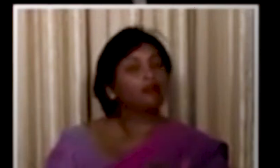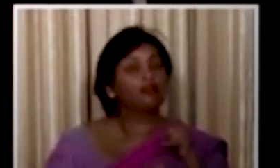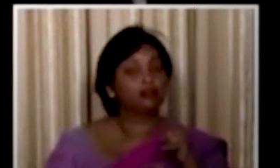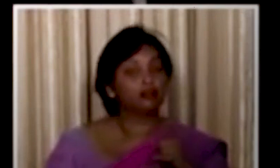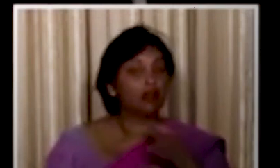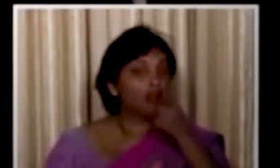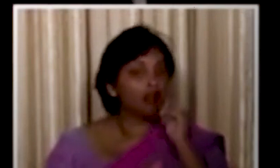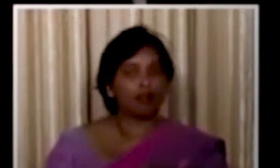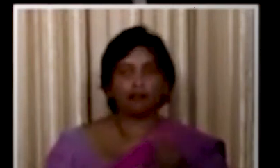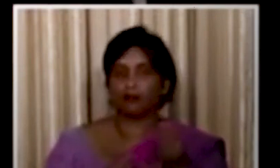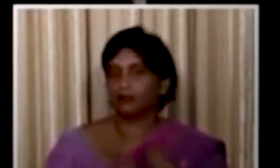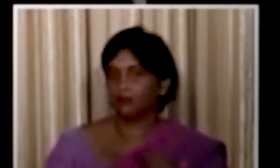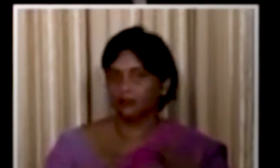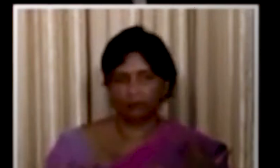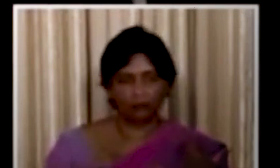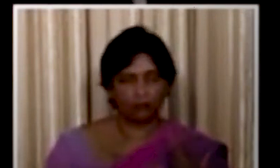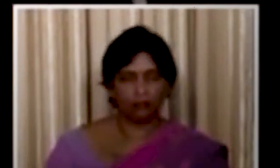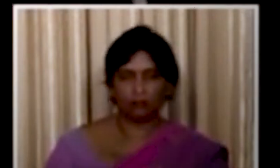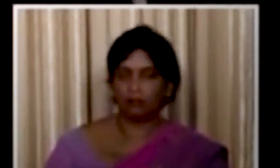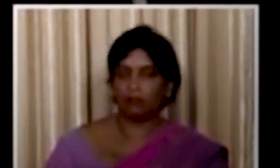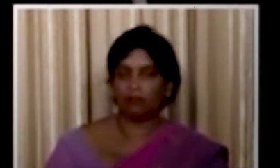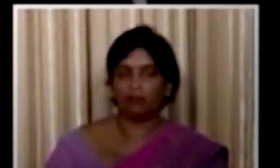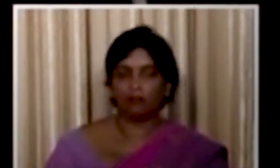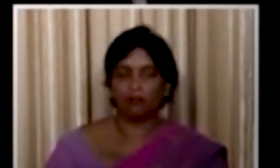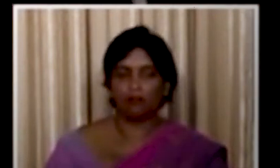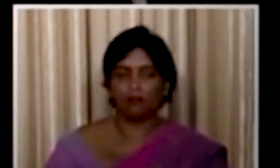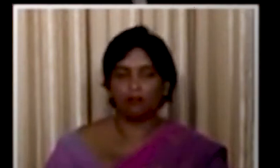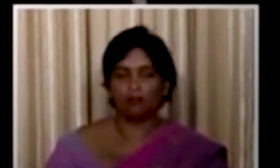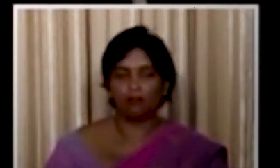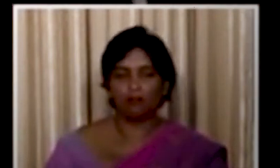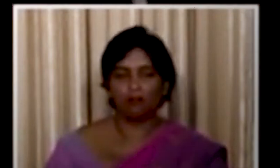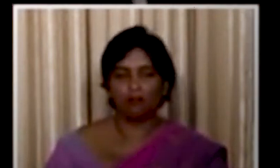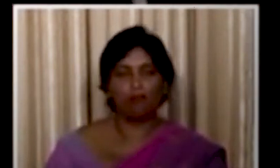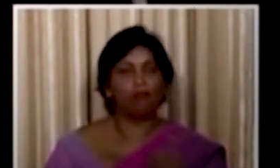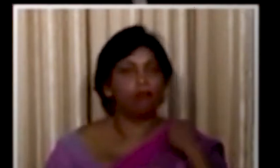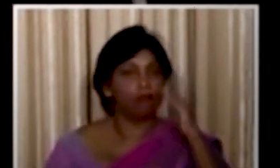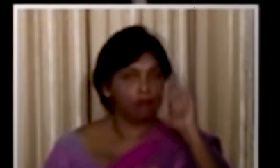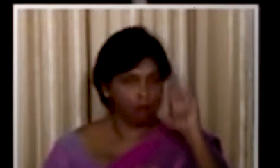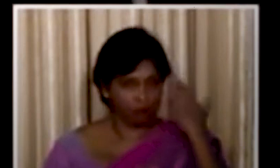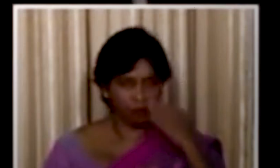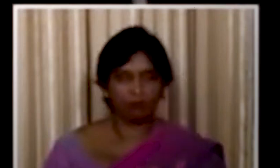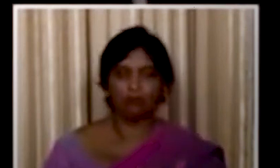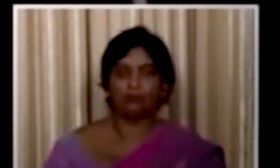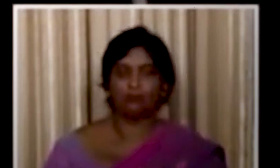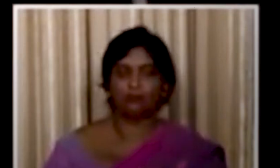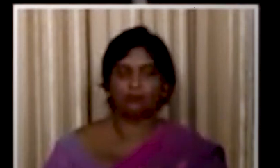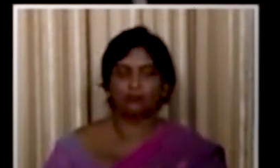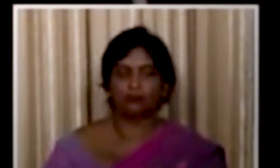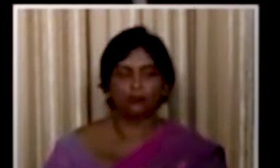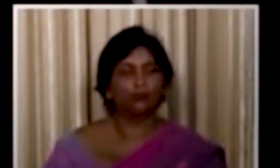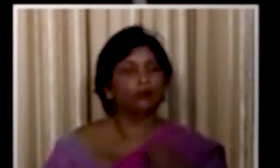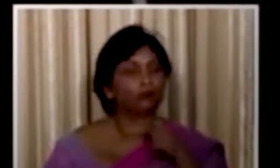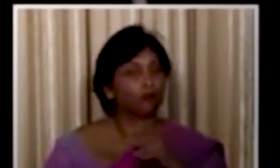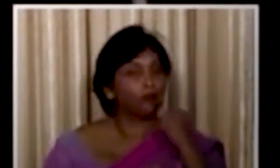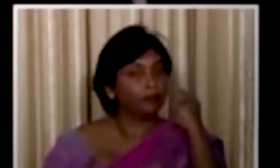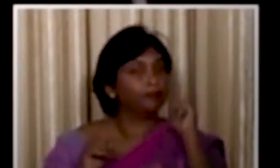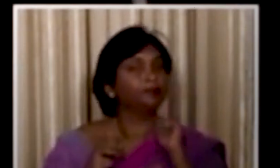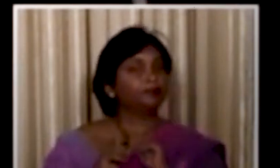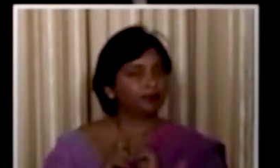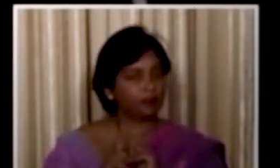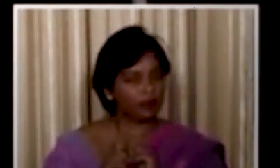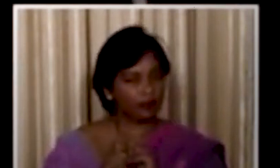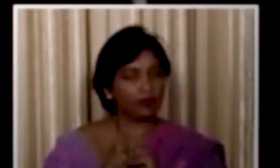குறிப்பாக இந்த விடயங்கள் தொடர்பாக